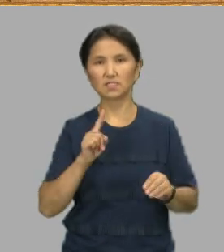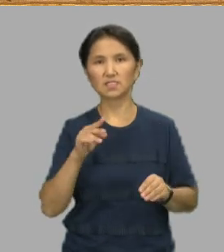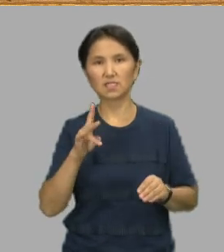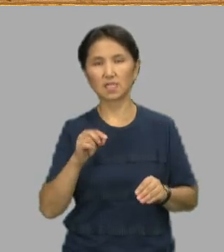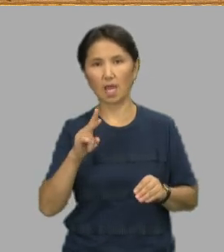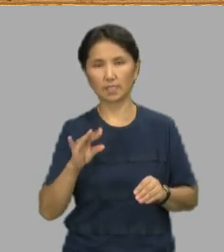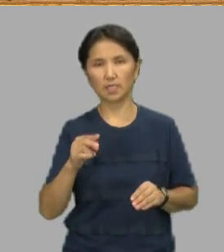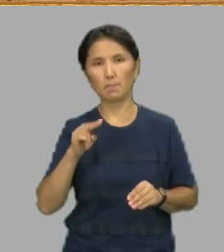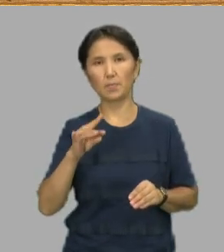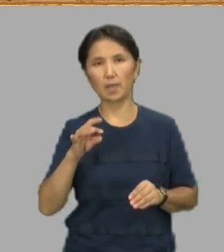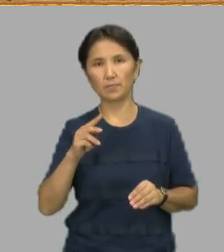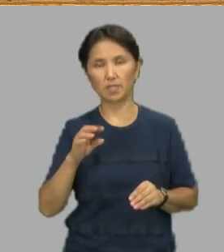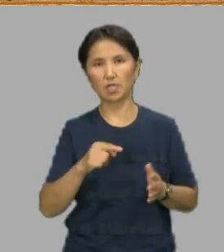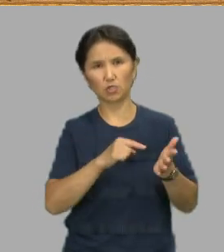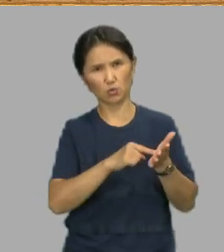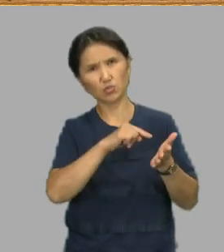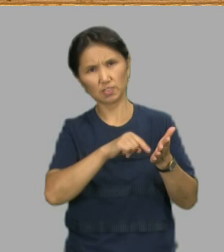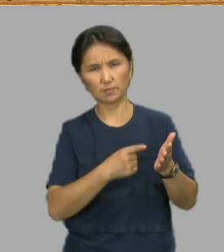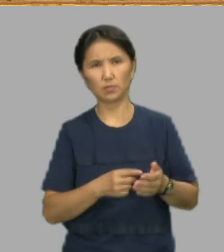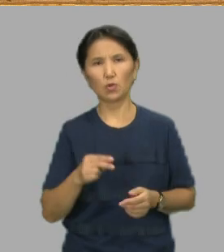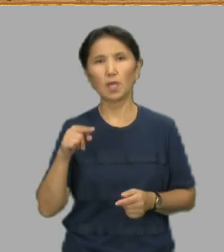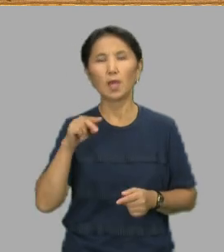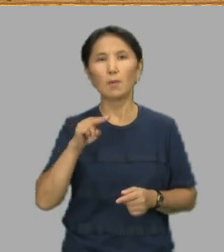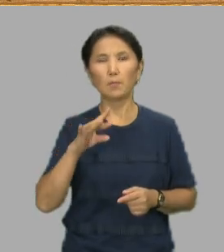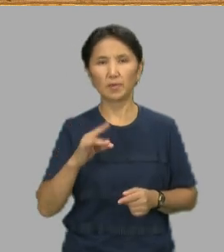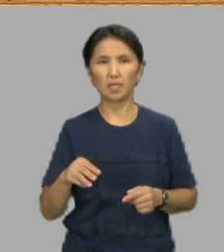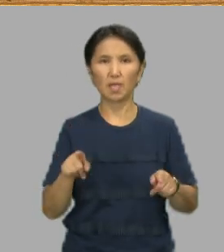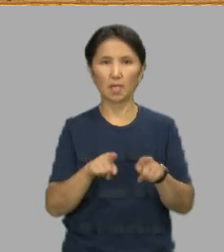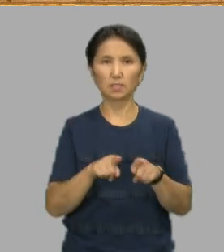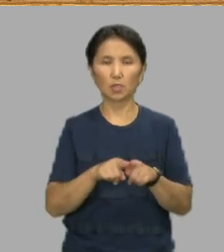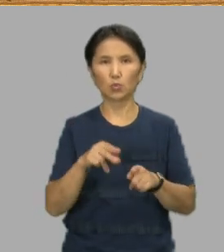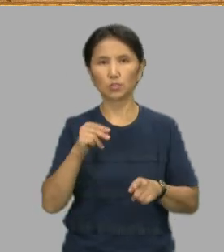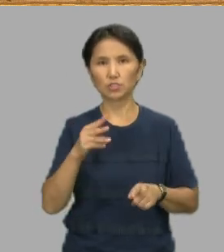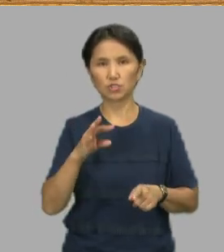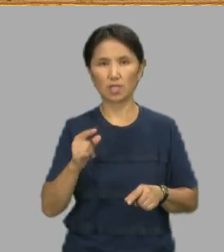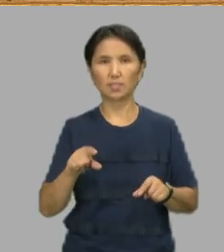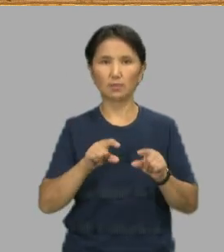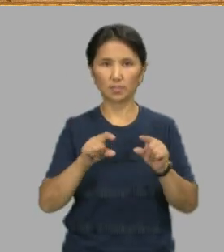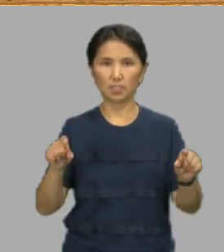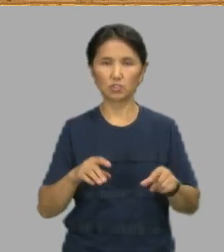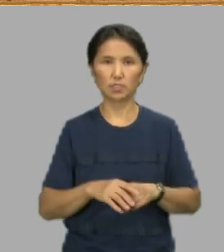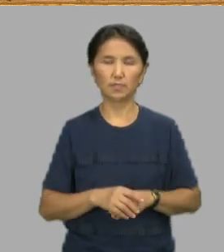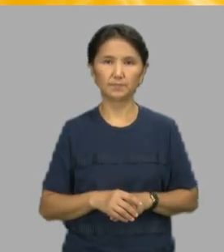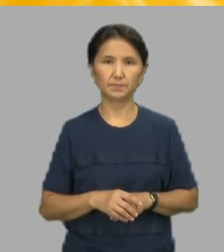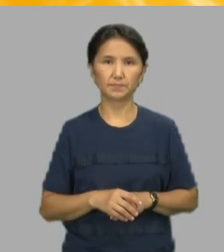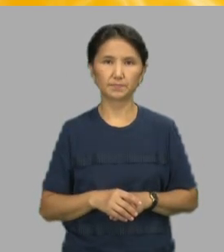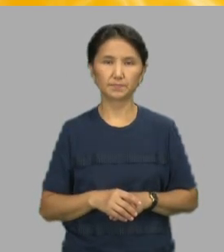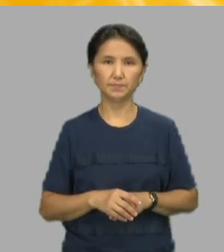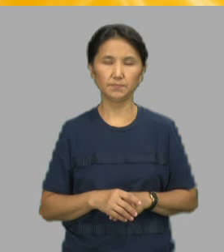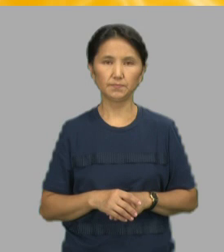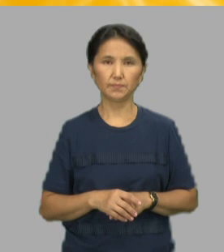расставлять знаки препинания при однородных членах предложения.